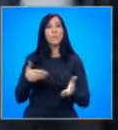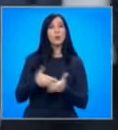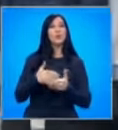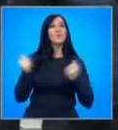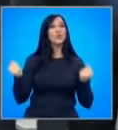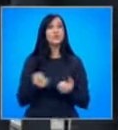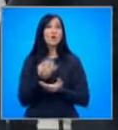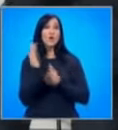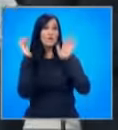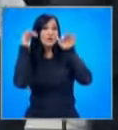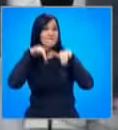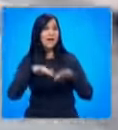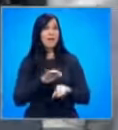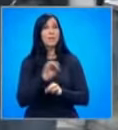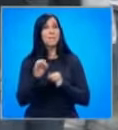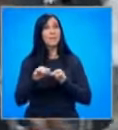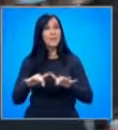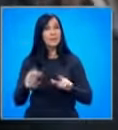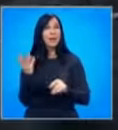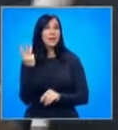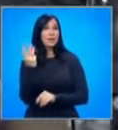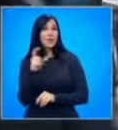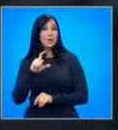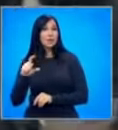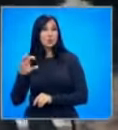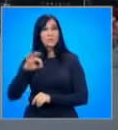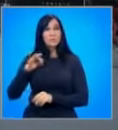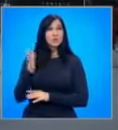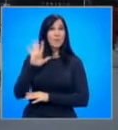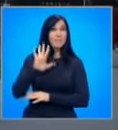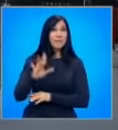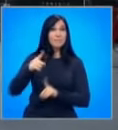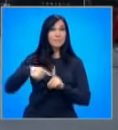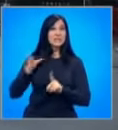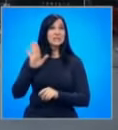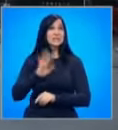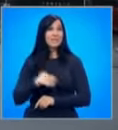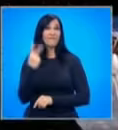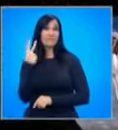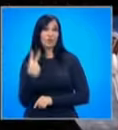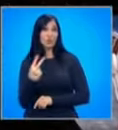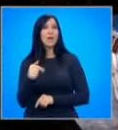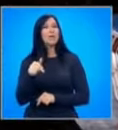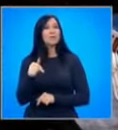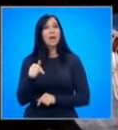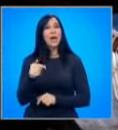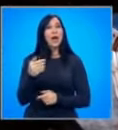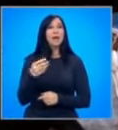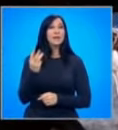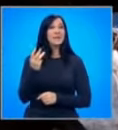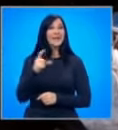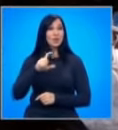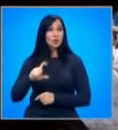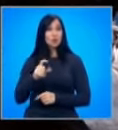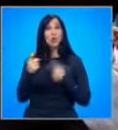на новата вълна на пандемията. Трета доза се препоръчва 5 месеца след поставянето на втората. Сега тя е условие за